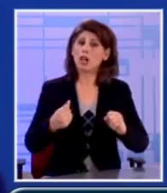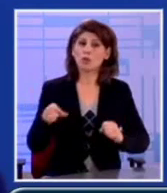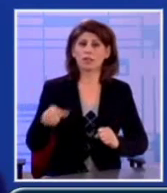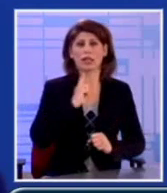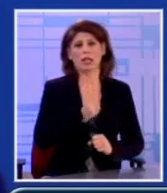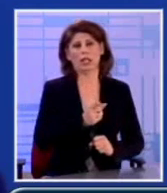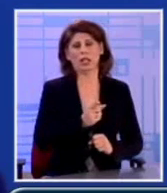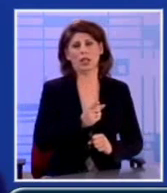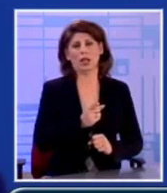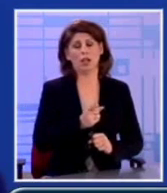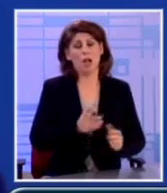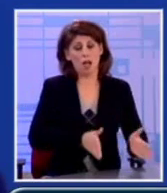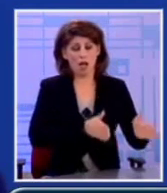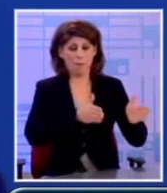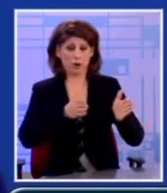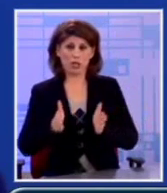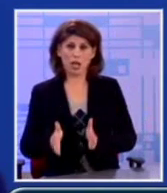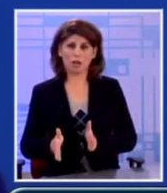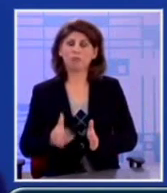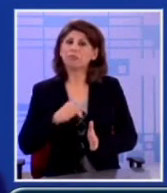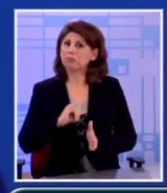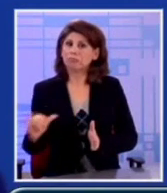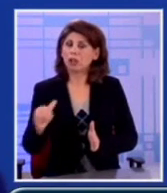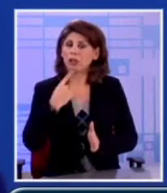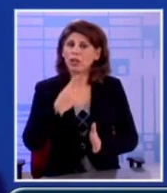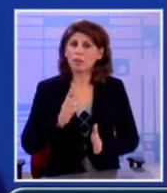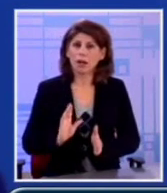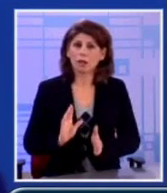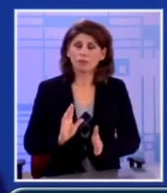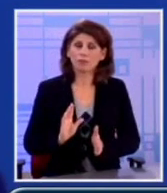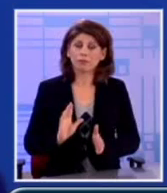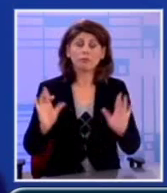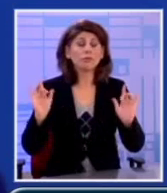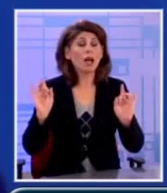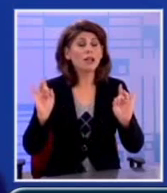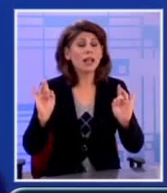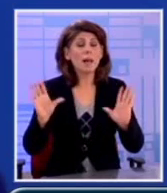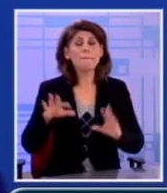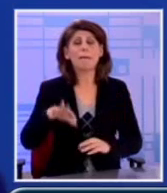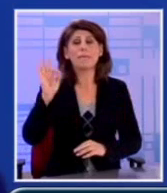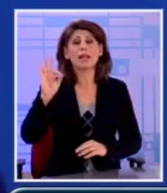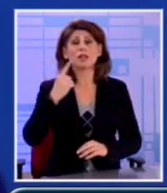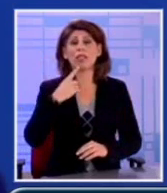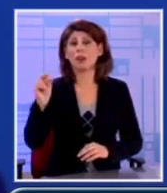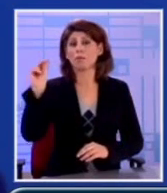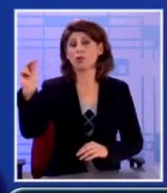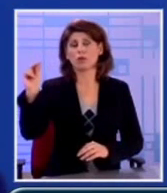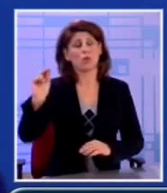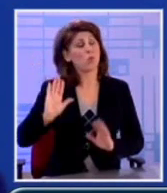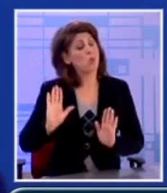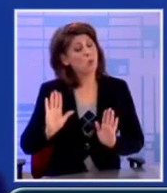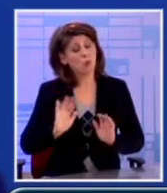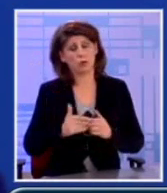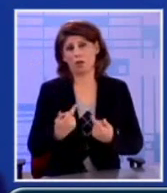κριτική. Από την άλλη, ποτέ δεν είπα και σε καμία περίπτωση δεν υποσχέθηκα, ούτε και θα το